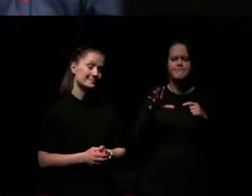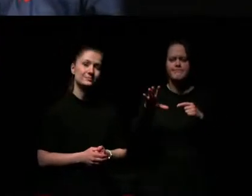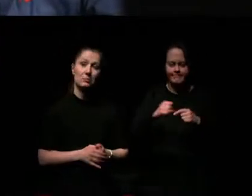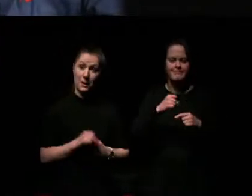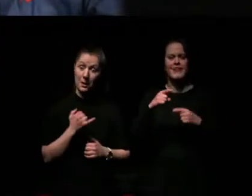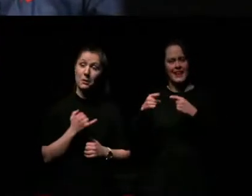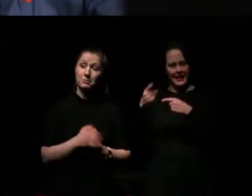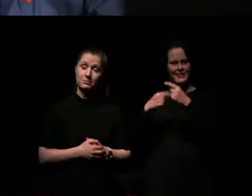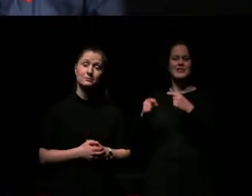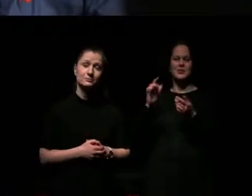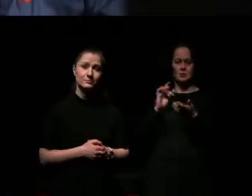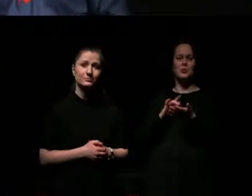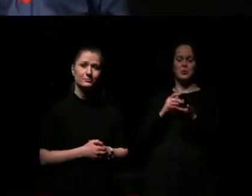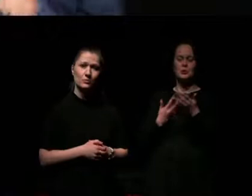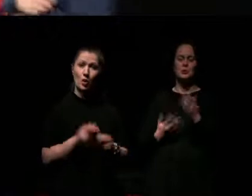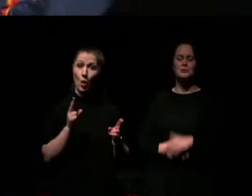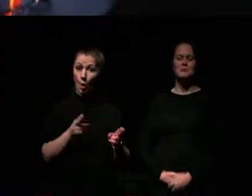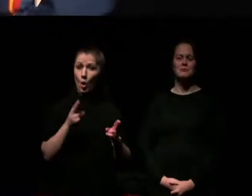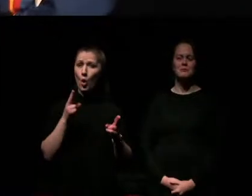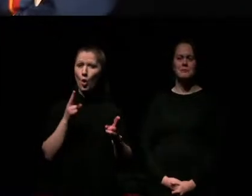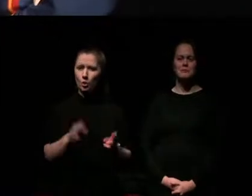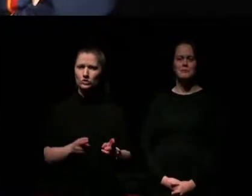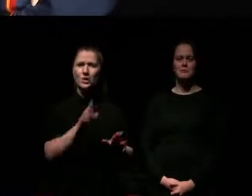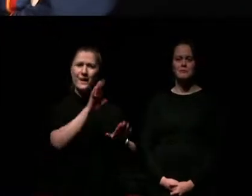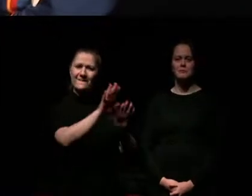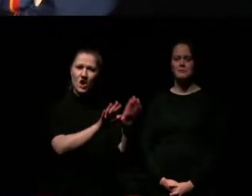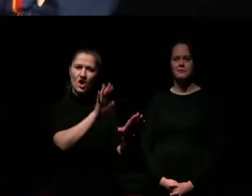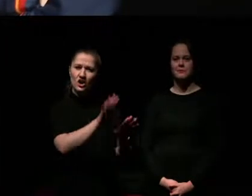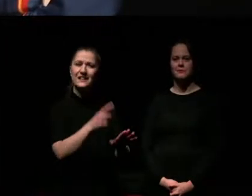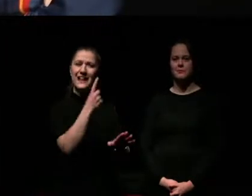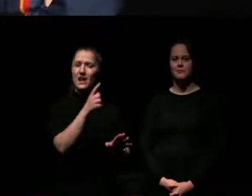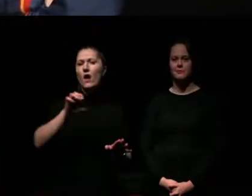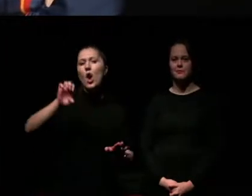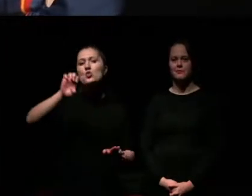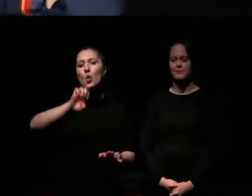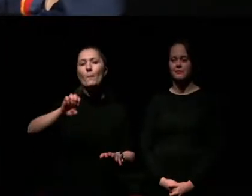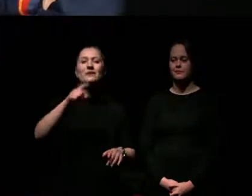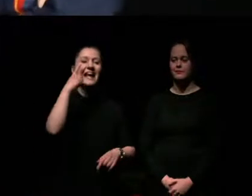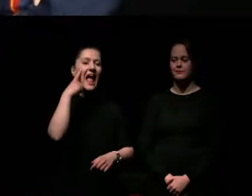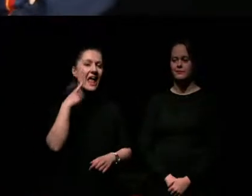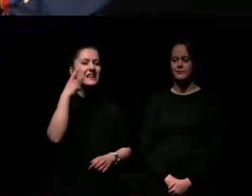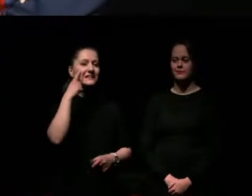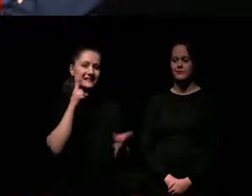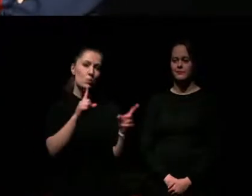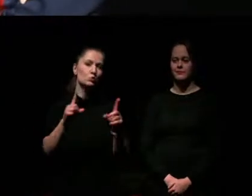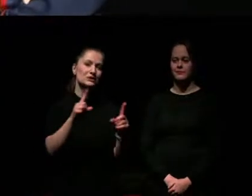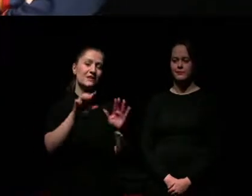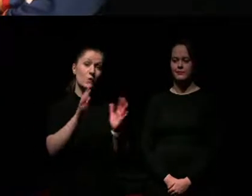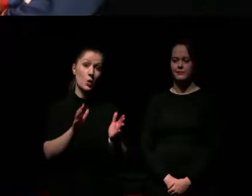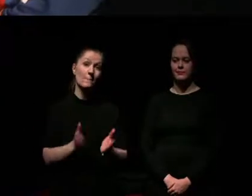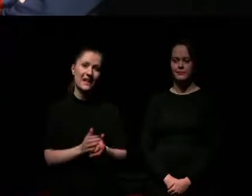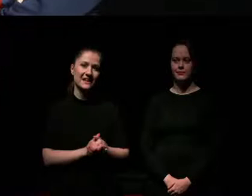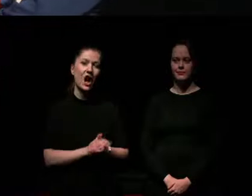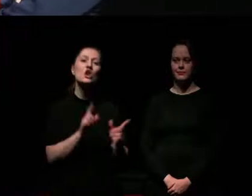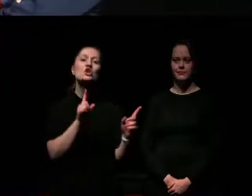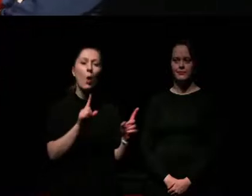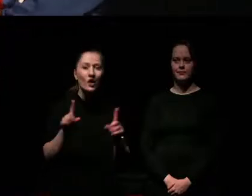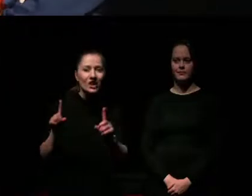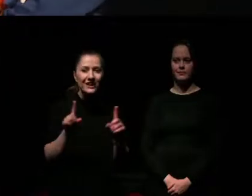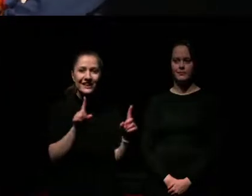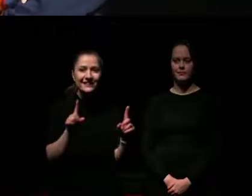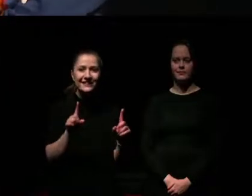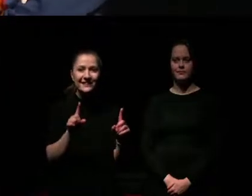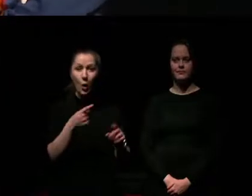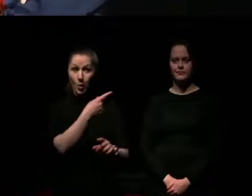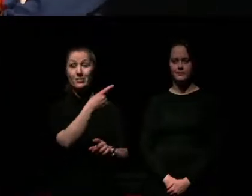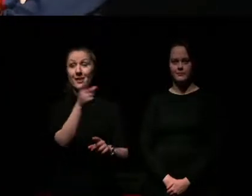Ja. Vi har også ivaretatt en av Europas eldste musikkformer, joik, og det